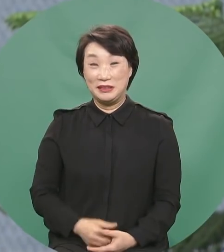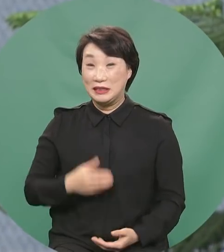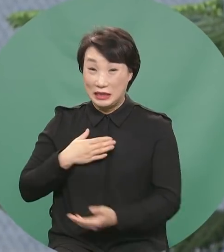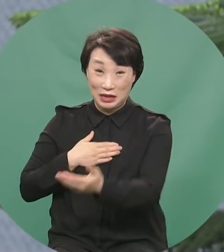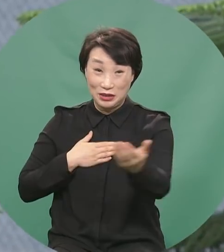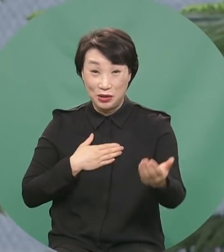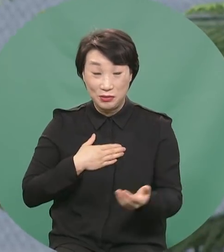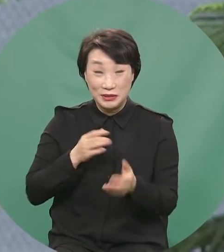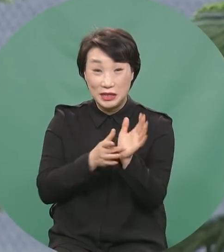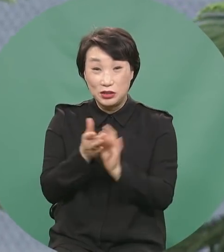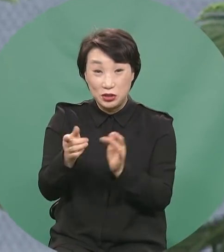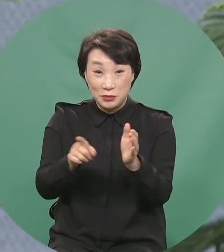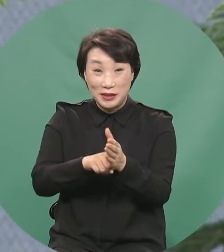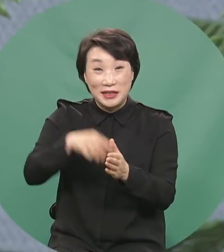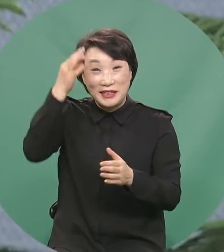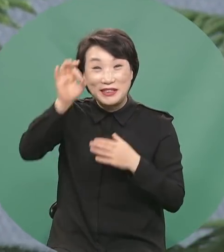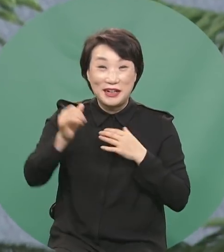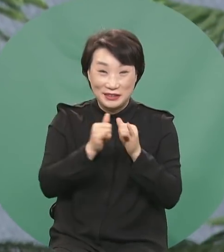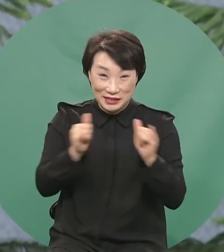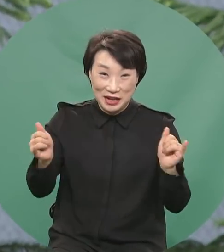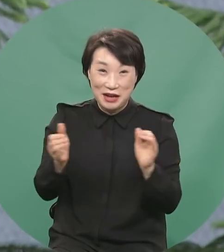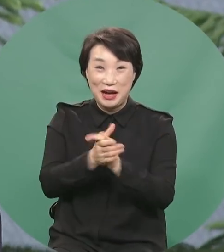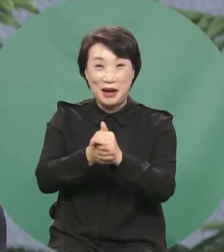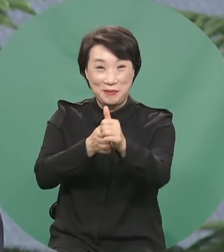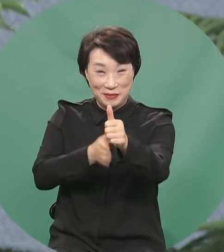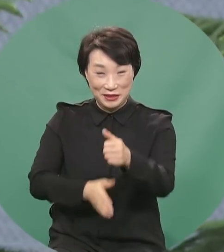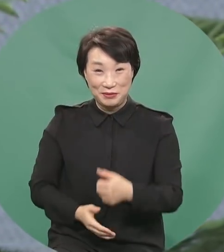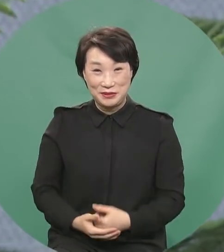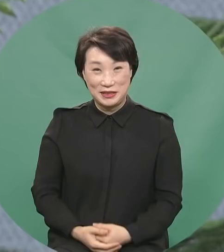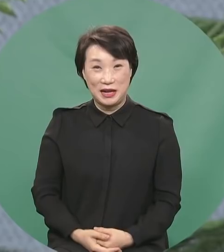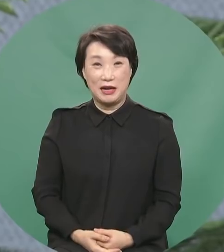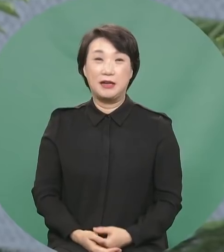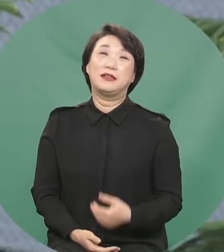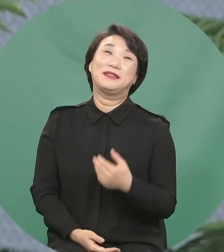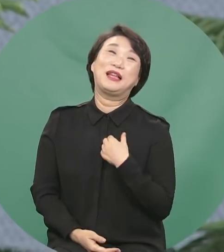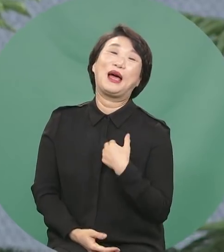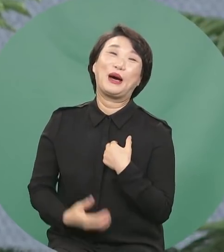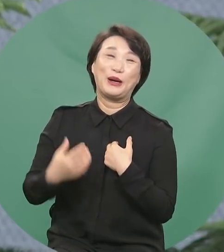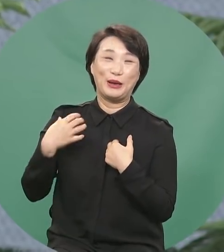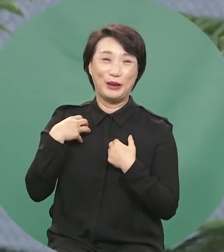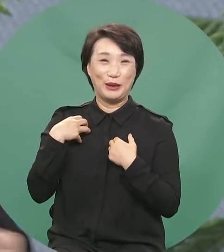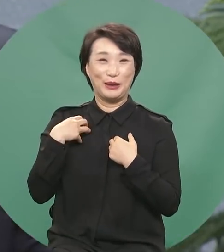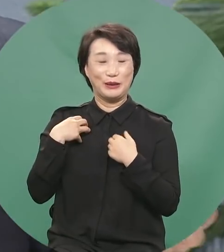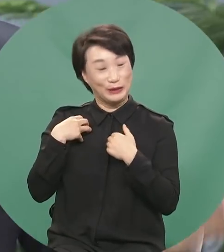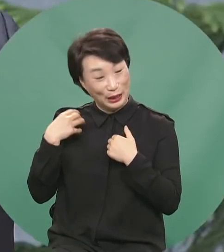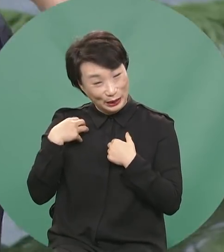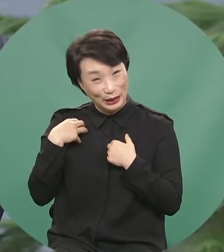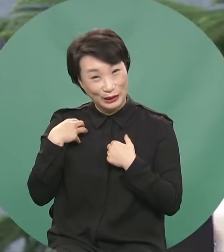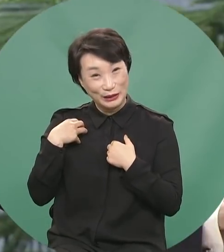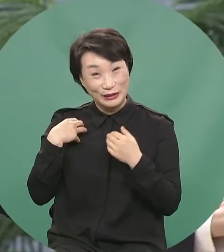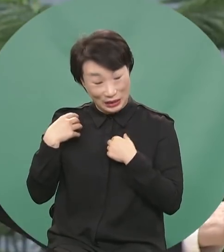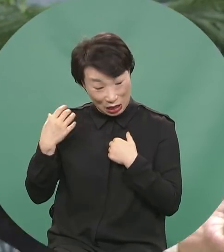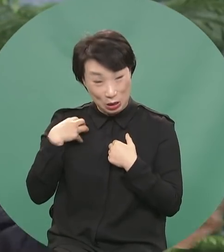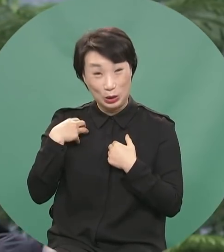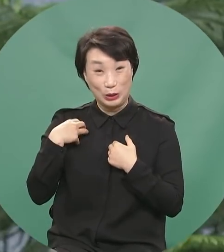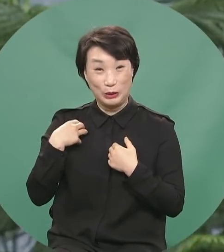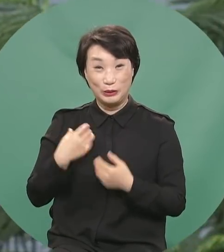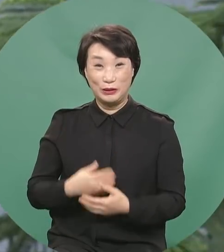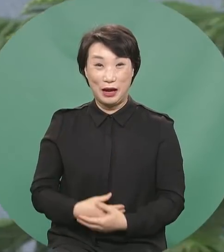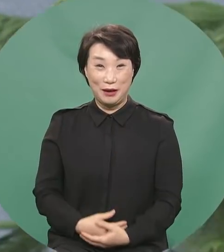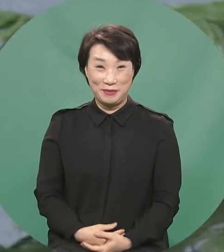여러분이 예수 믿는다고 인정하시면 아멘 합시다. 내가 할 일이라 이 말입니다. 내가 할 일이라 이